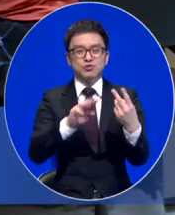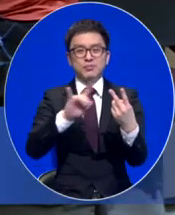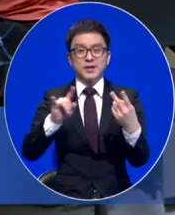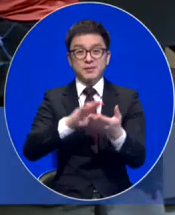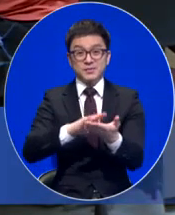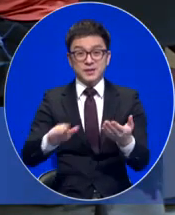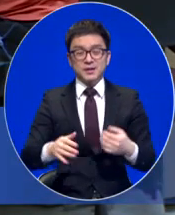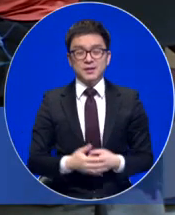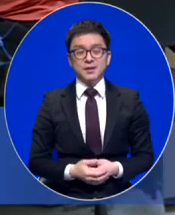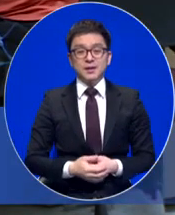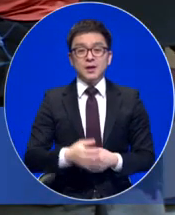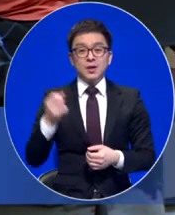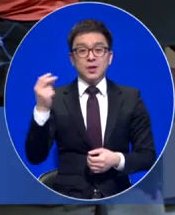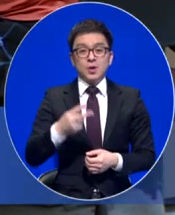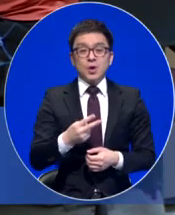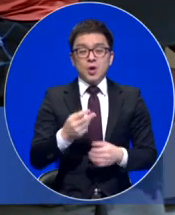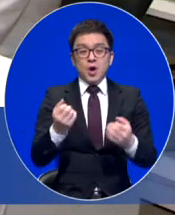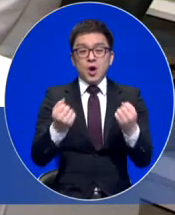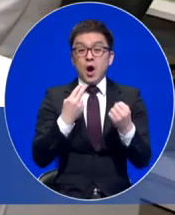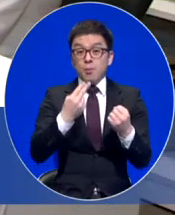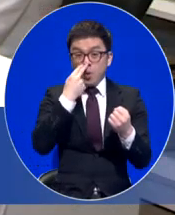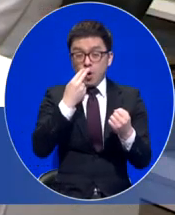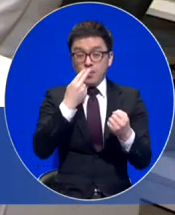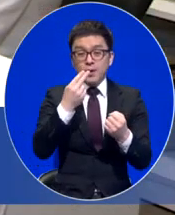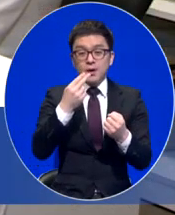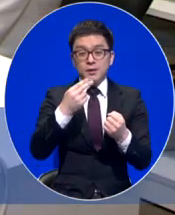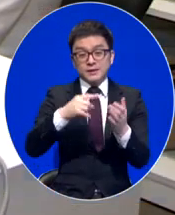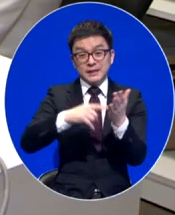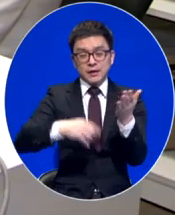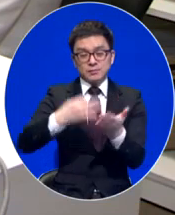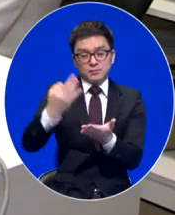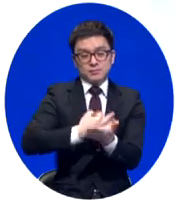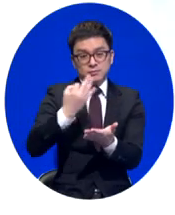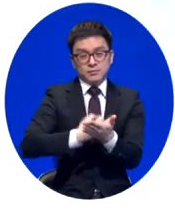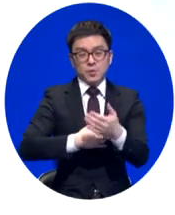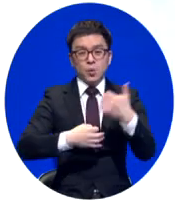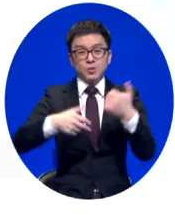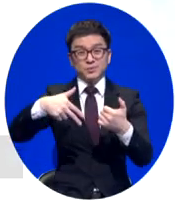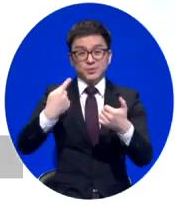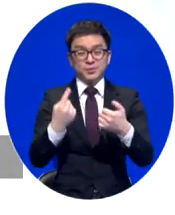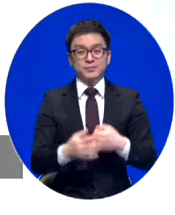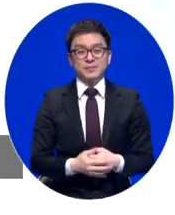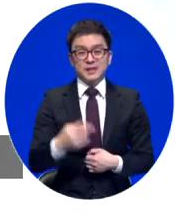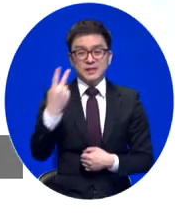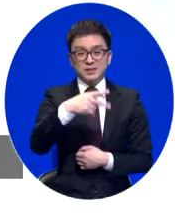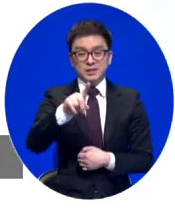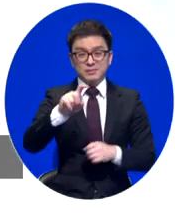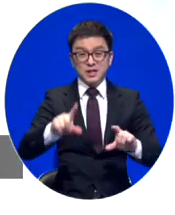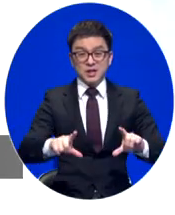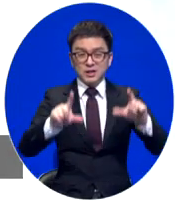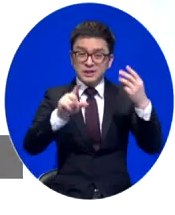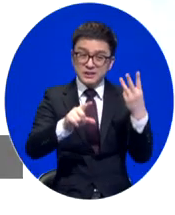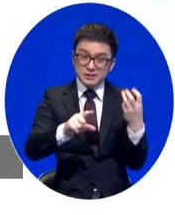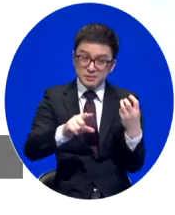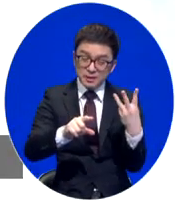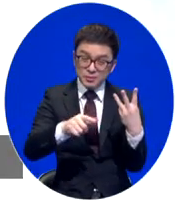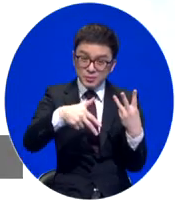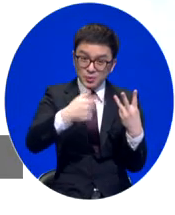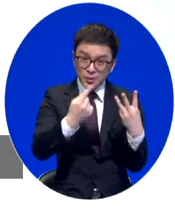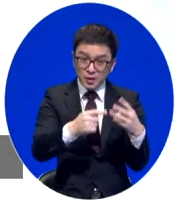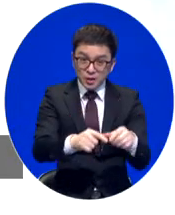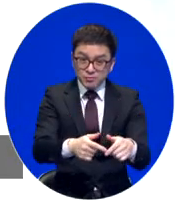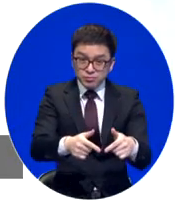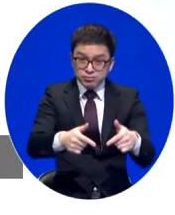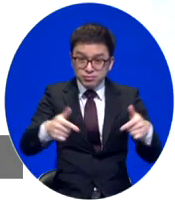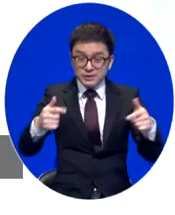보험료 부 가 액 또 해마다 들어 지난해 첨 50조 원을 돌파했습니다 2011년 33조 원 규모였던 부 가 액